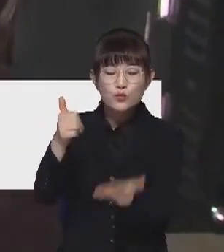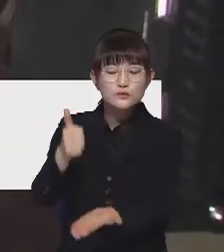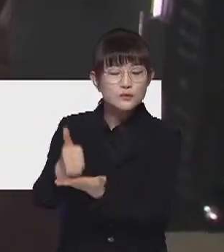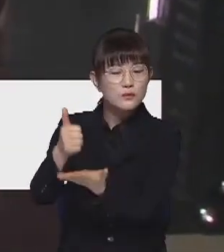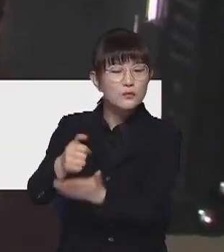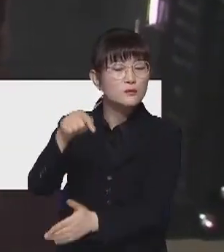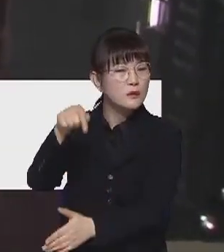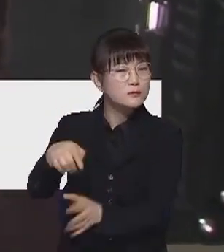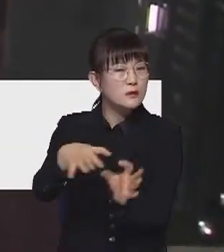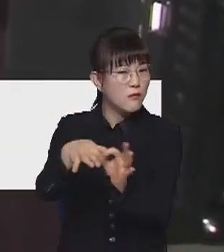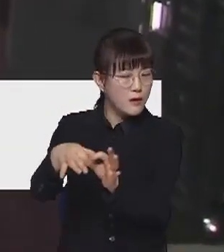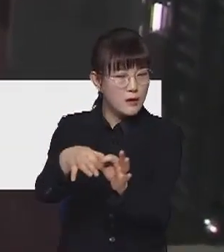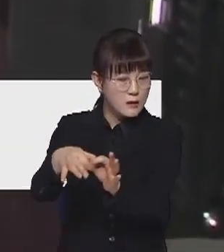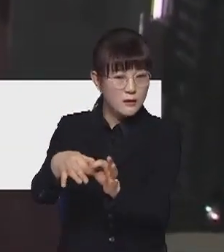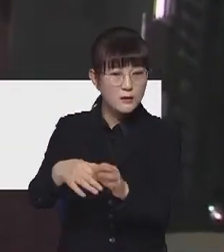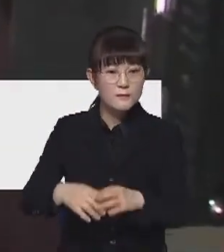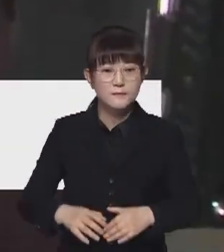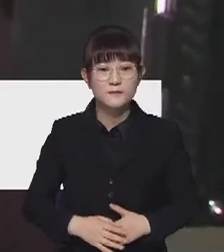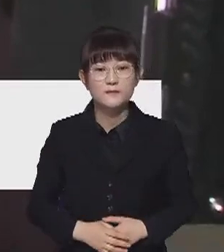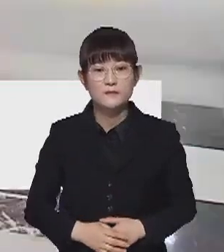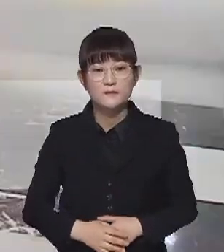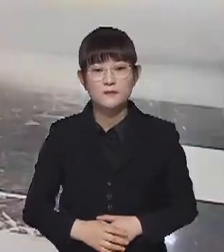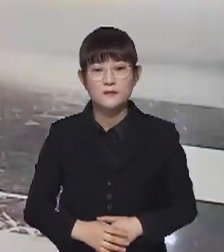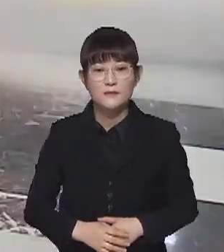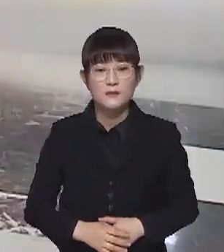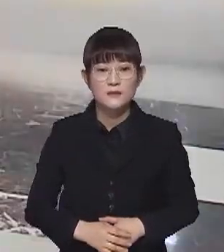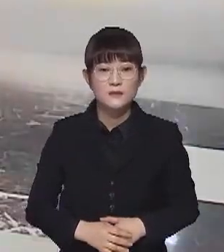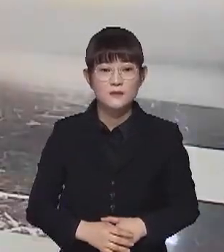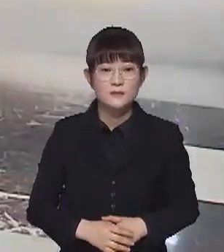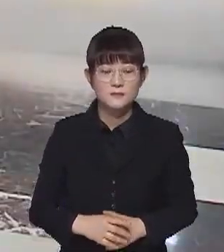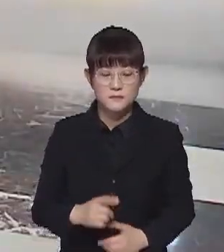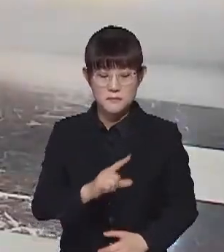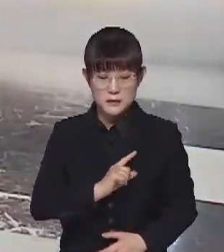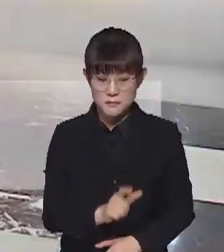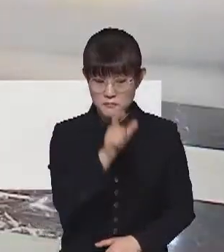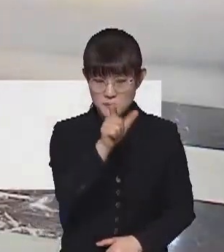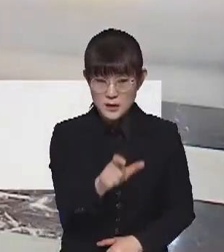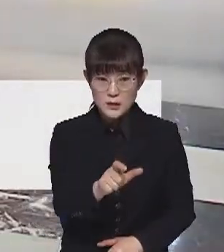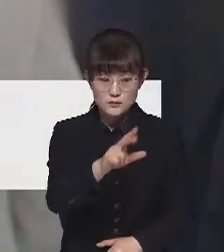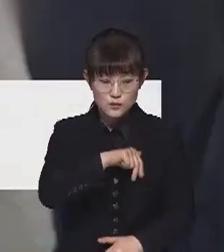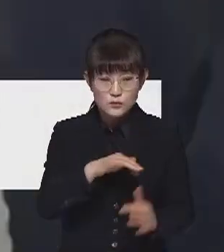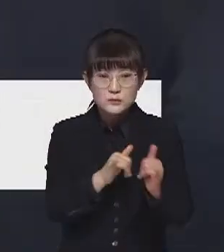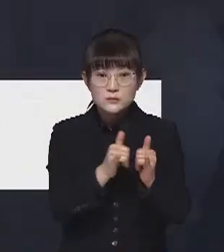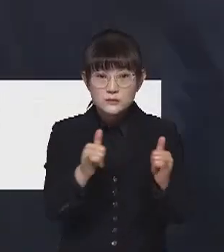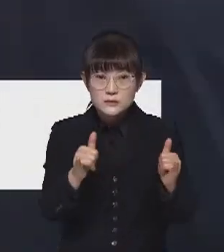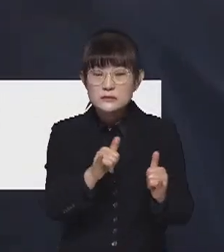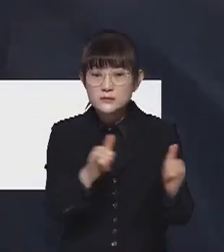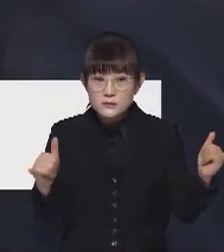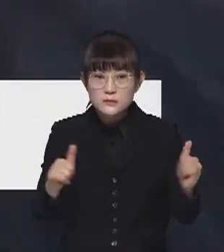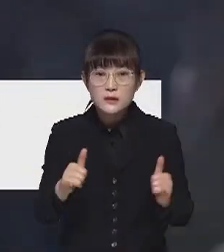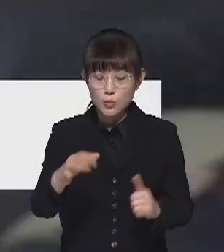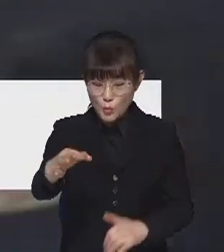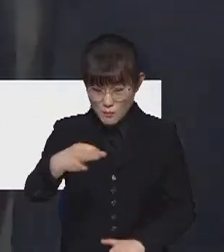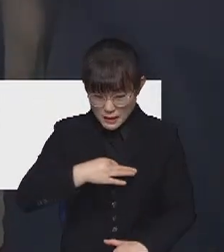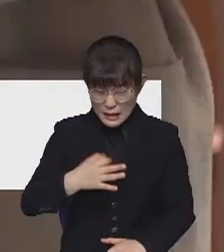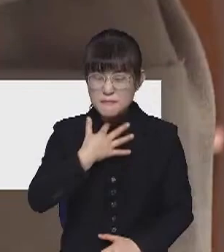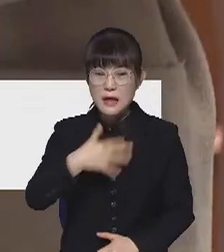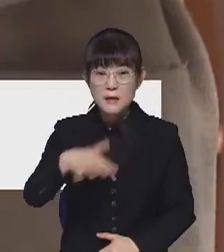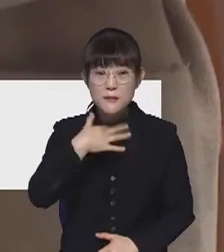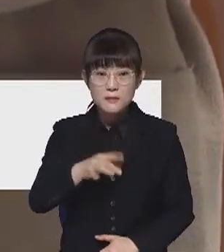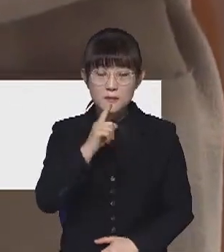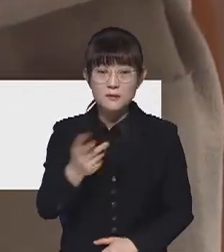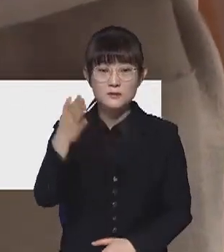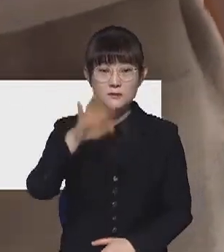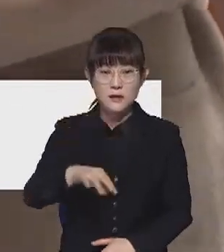또 직결되어 있는 문제고 명단에 고된 원들은 돈봉투 수수 혹을 부인하고 있지만